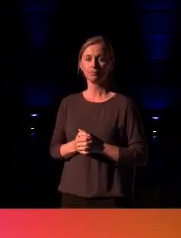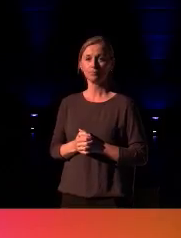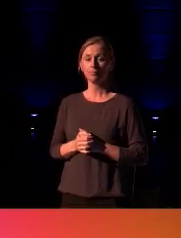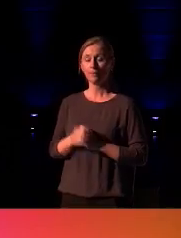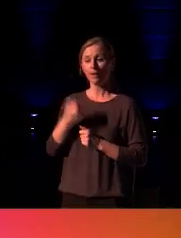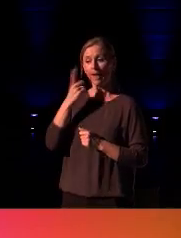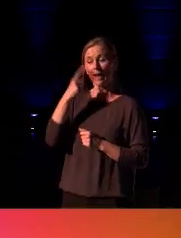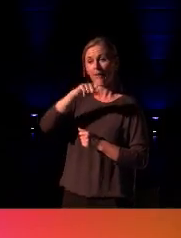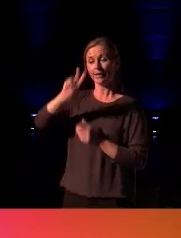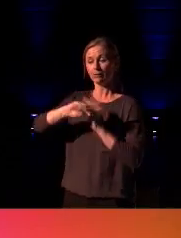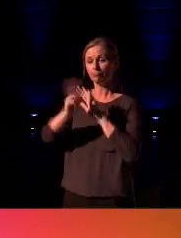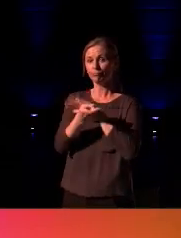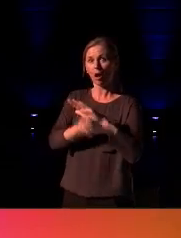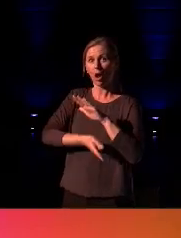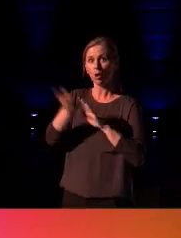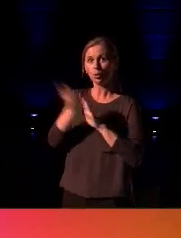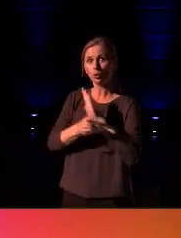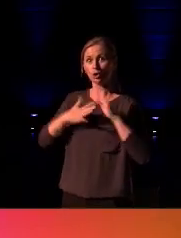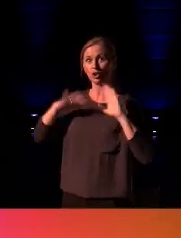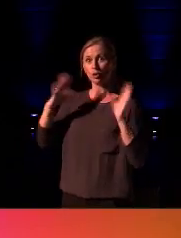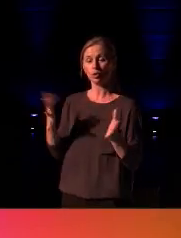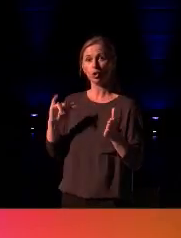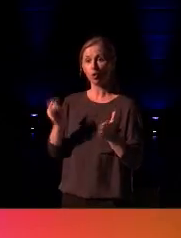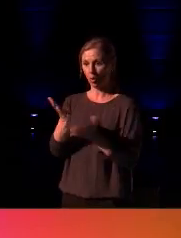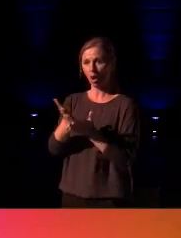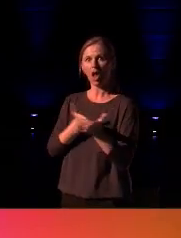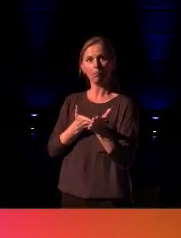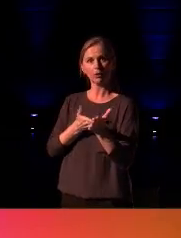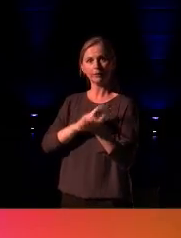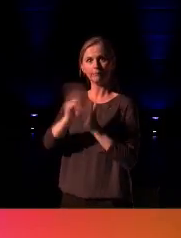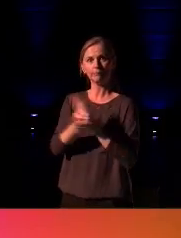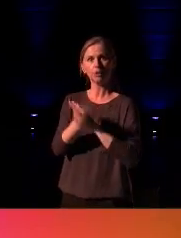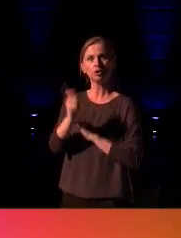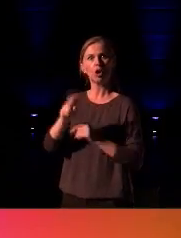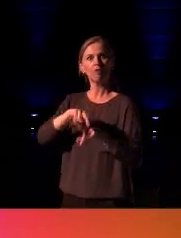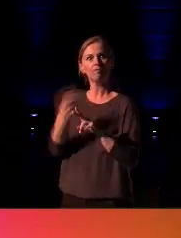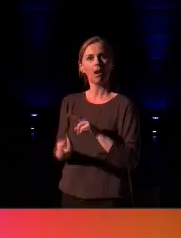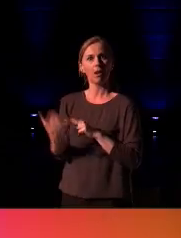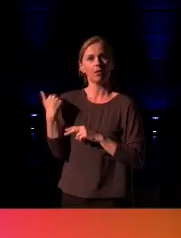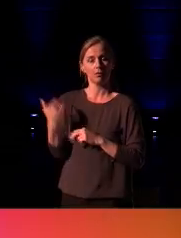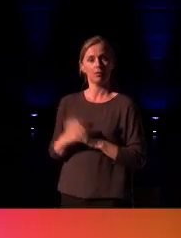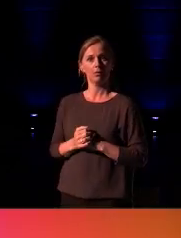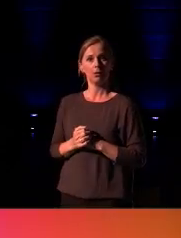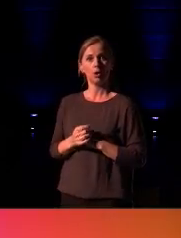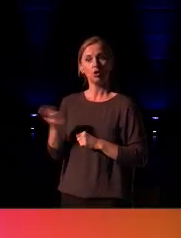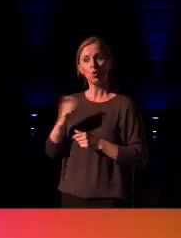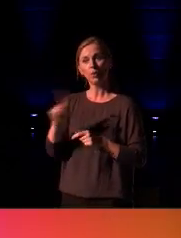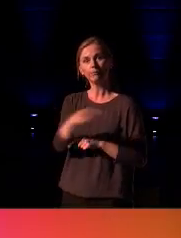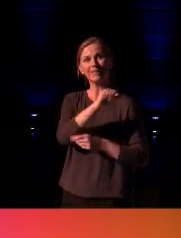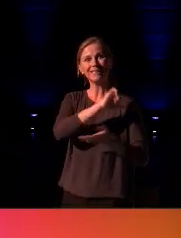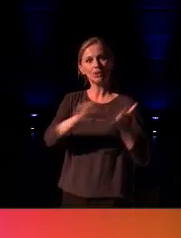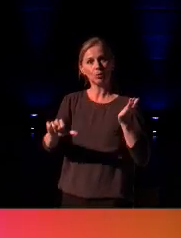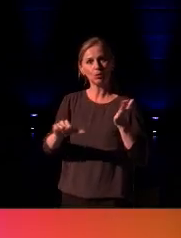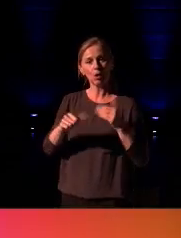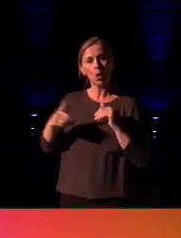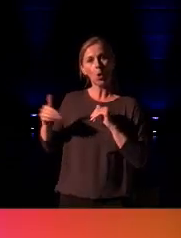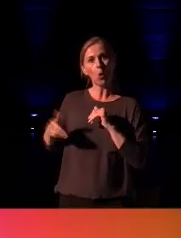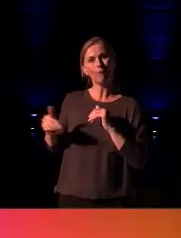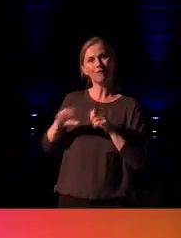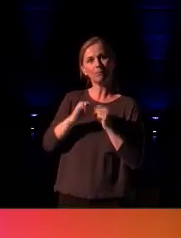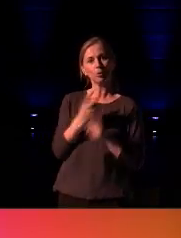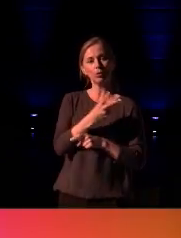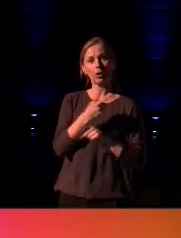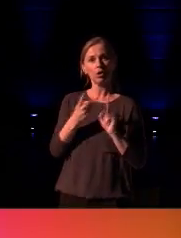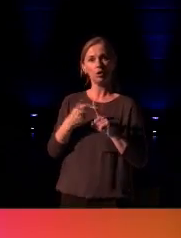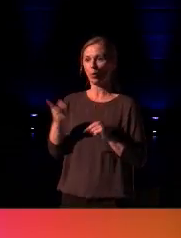gamle som blir lagt inn akutt på sykehus, så er det over halvparten som blir lagt inn fordi de har falt. Noen kommer på kirurgen med et hoftebrudd,